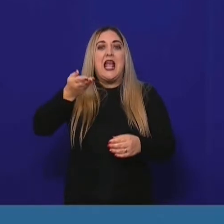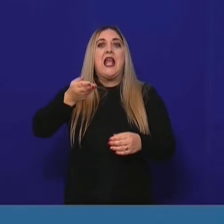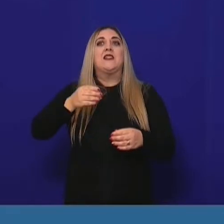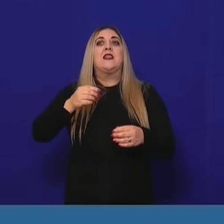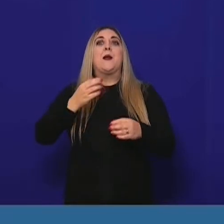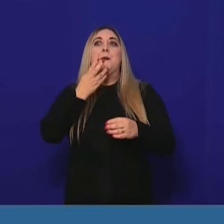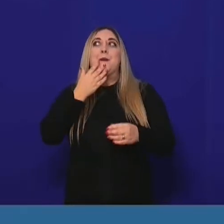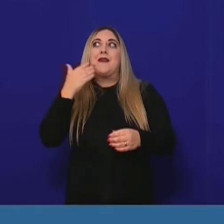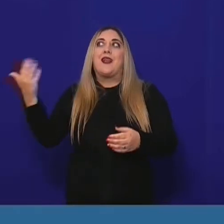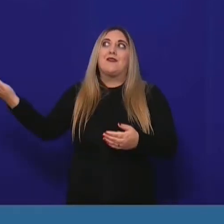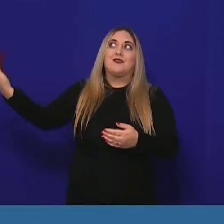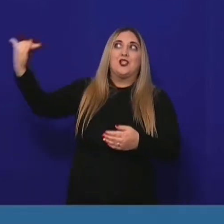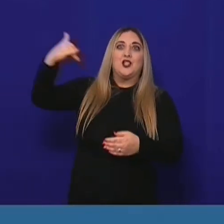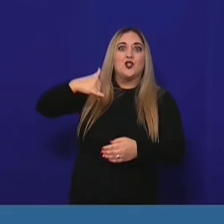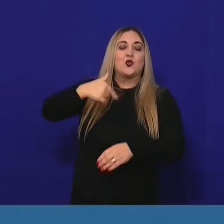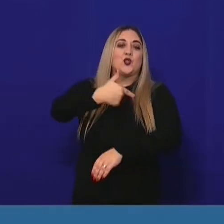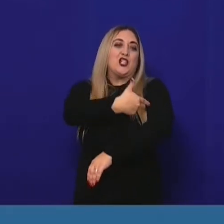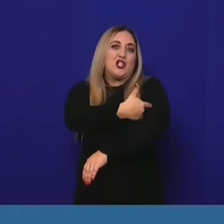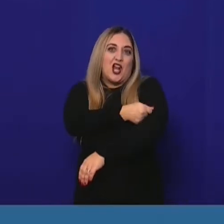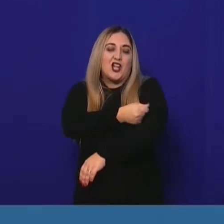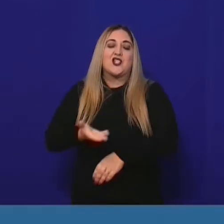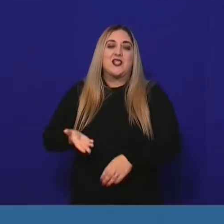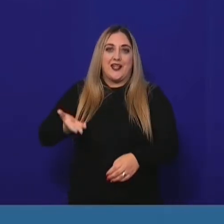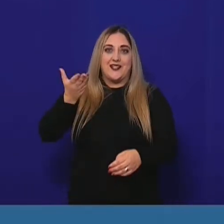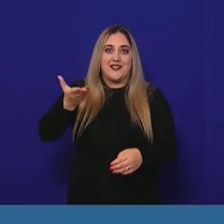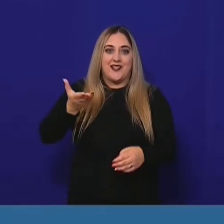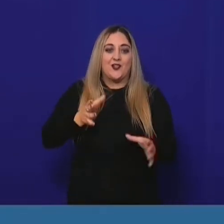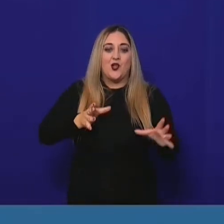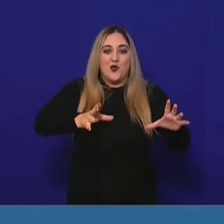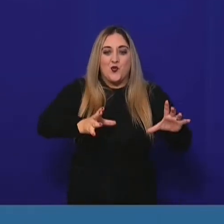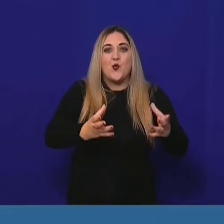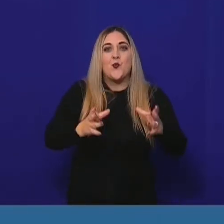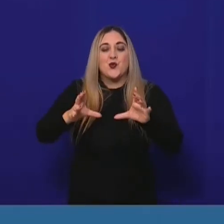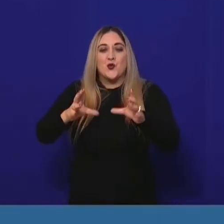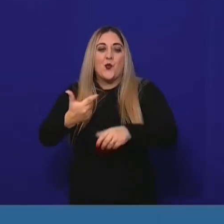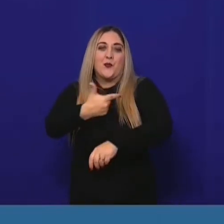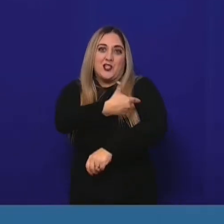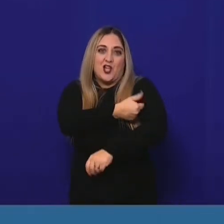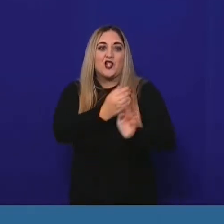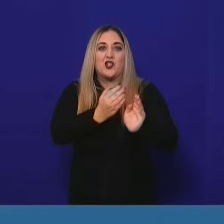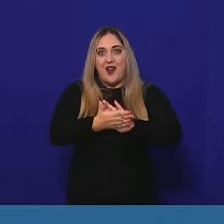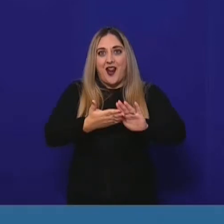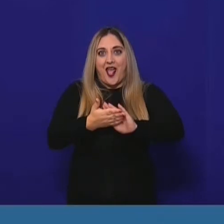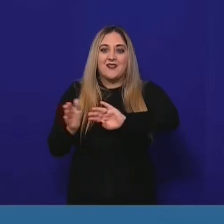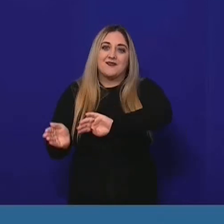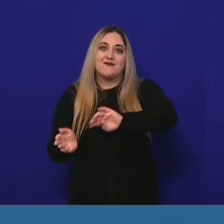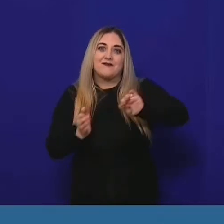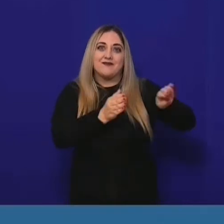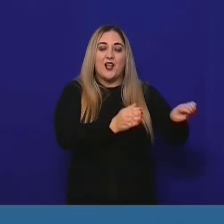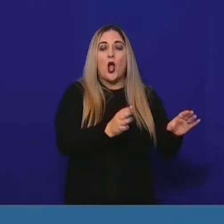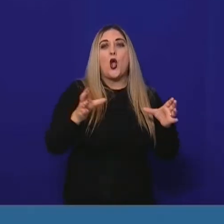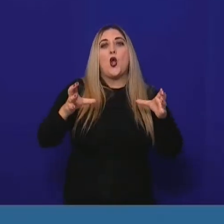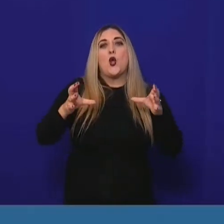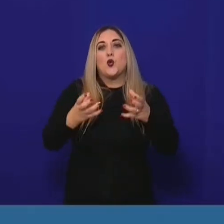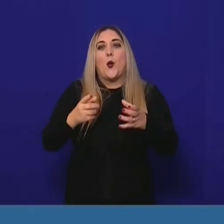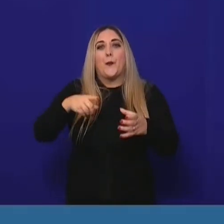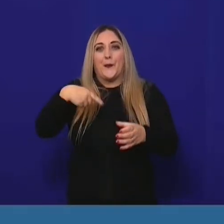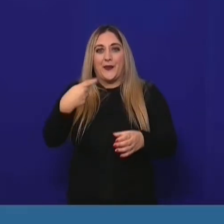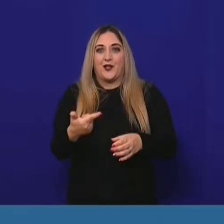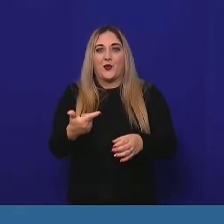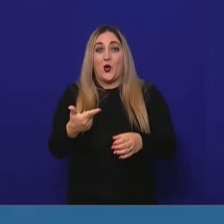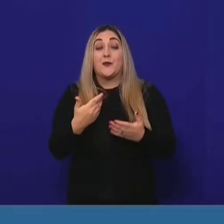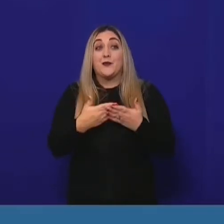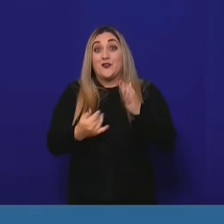regolari ta' tilqim, aħna nibqgħu għaddejjin ħalli mbagħad hekk nkun nistgħu b'dawn il-gruppi kollha li nkunu qegħdin inlaqmu nkun nistgħu